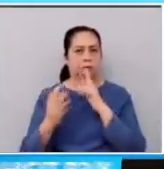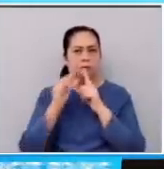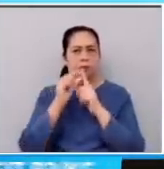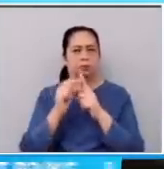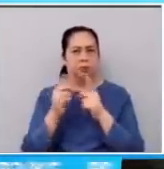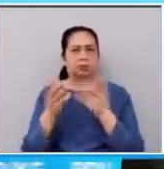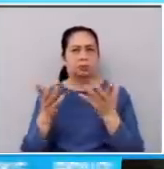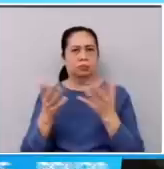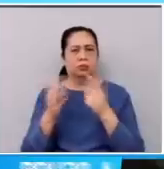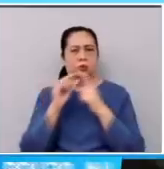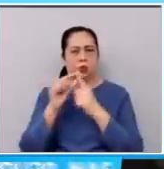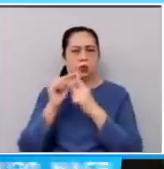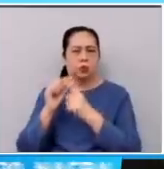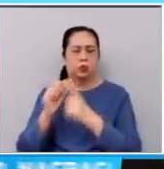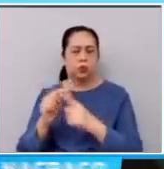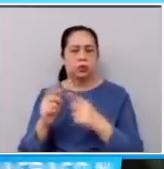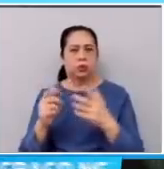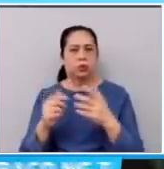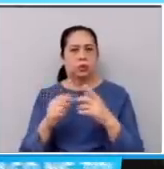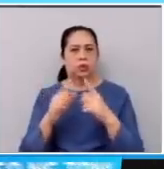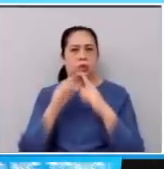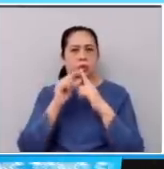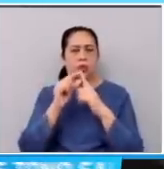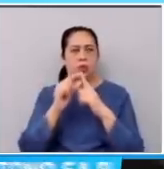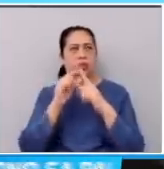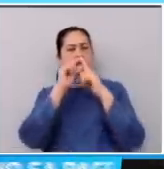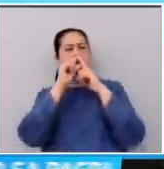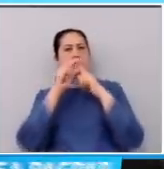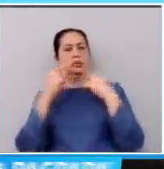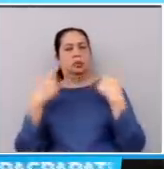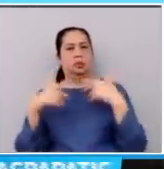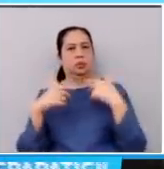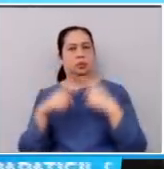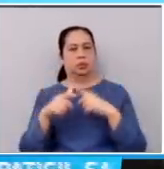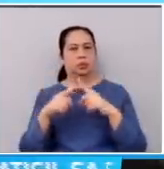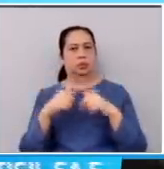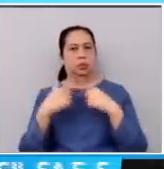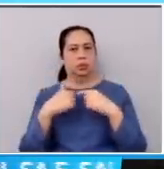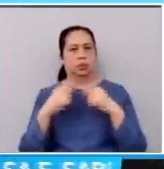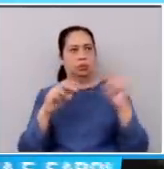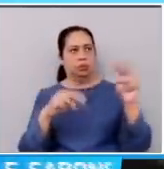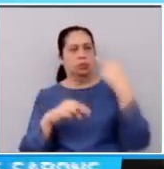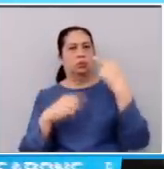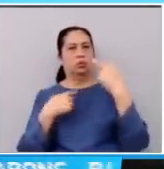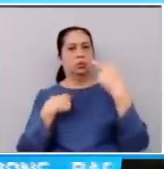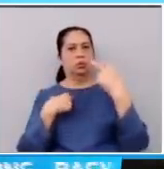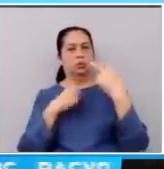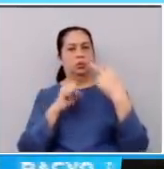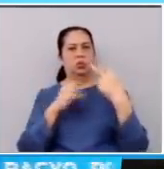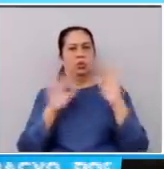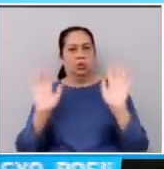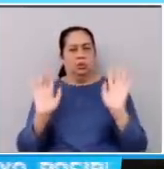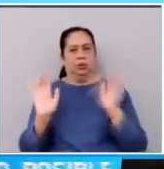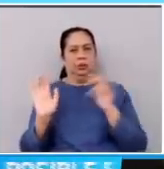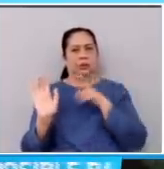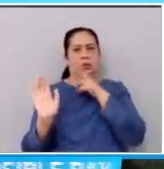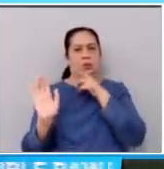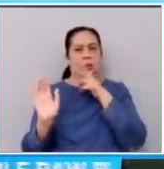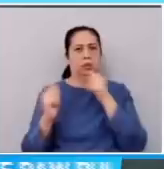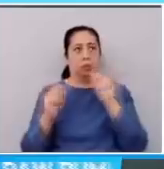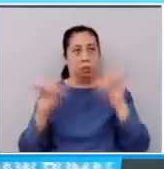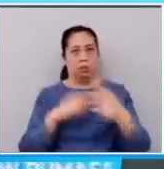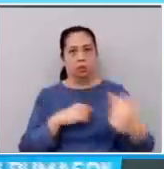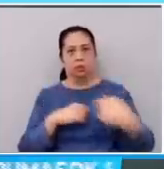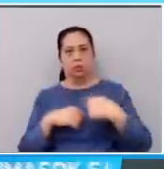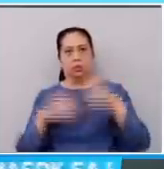Nagmura siya. Umumura na sa akin to yun. Binalikan niya yung suspect. Kaya hindi ko na inano eh. Mamamaya, mandilim yung paningin